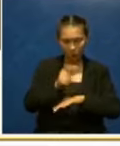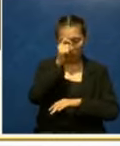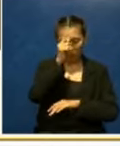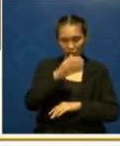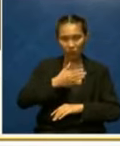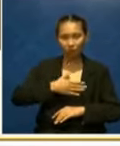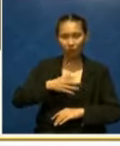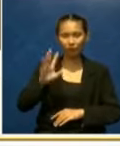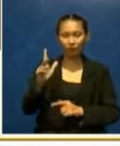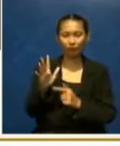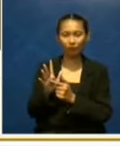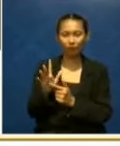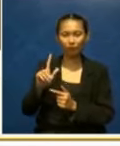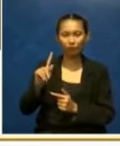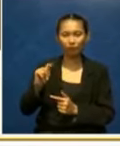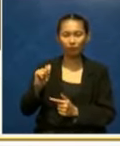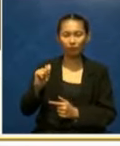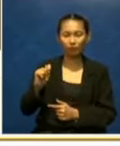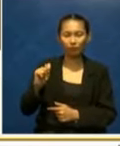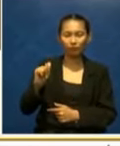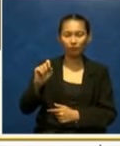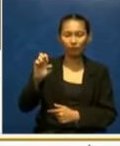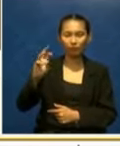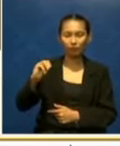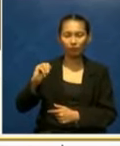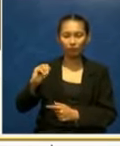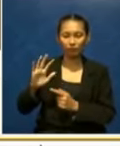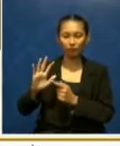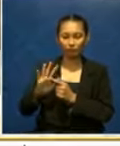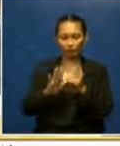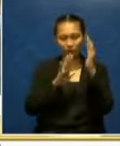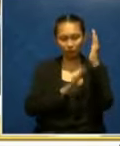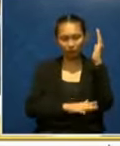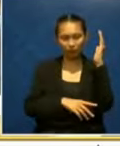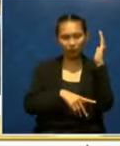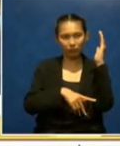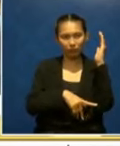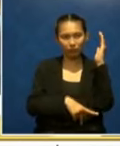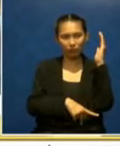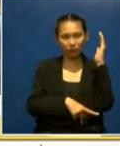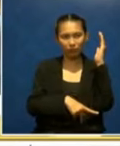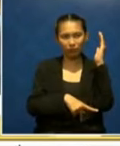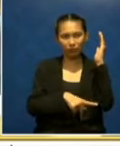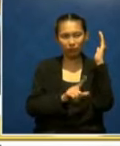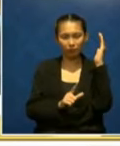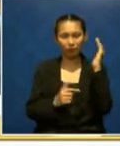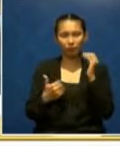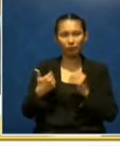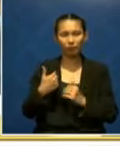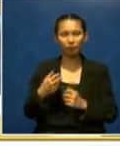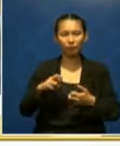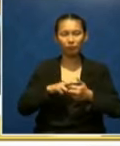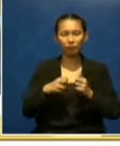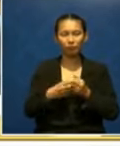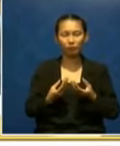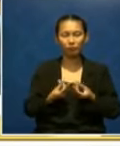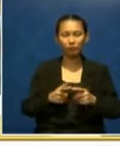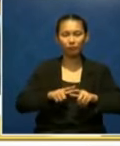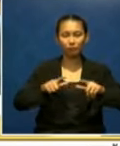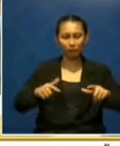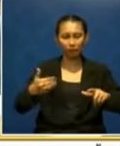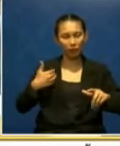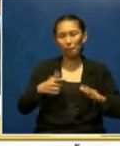ุติมาคชพันธ์บัญชีรายชื่อพรคก้าวไกลจากภาคใต้จังหวัดพัทลุงค่ะสำหรับปัญหาด้านที่ดินนั้นในพื้น